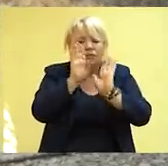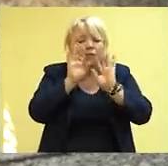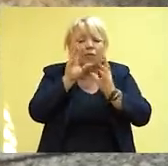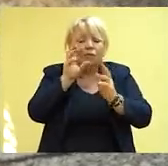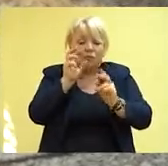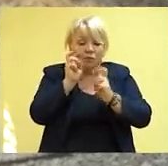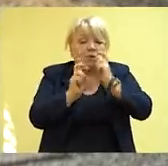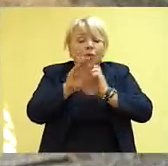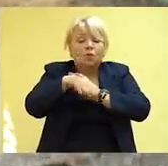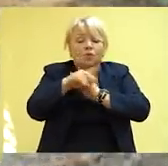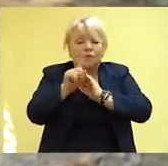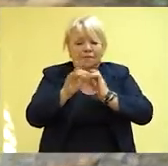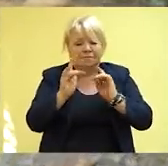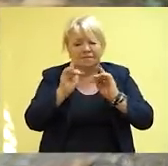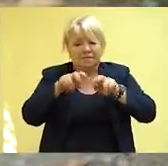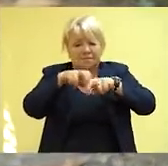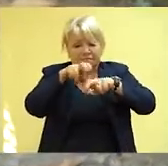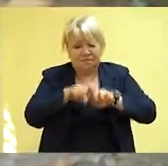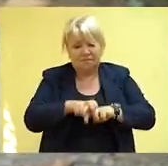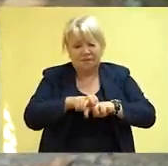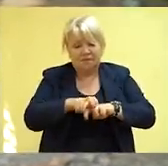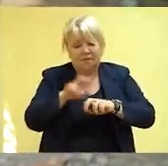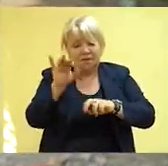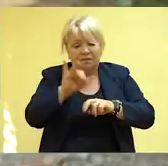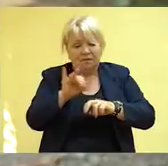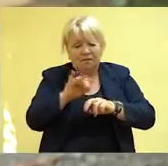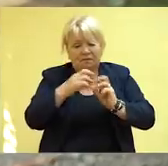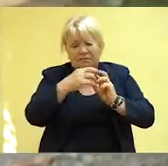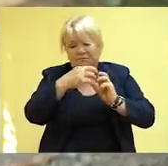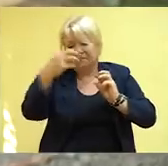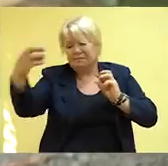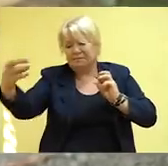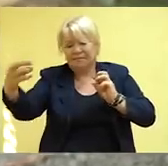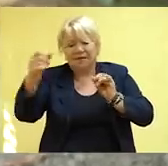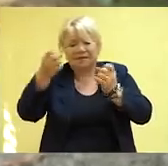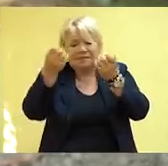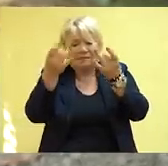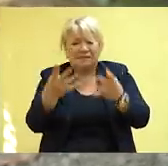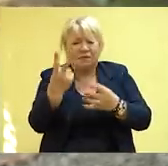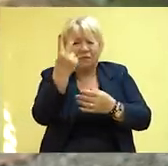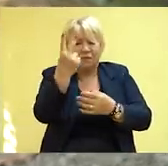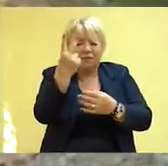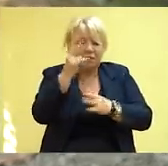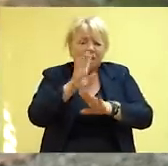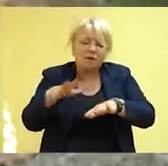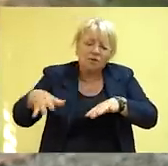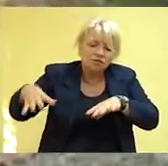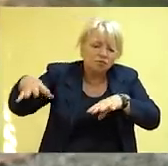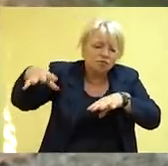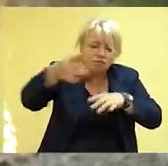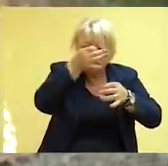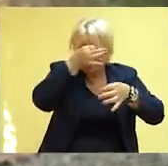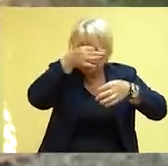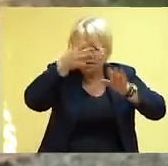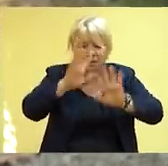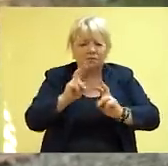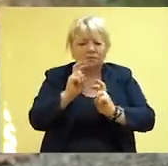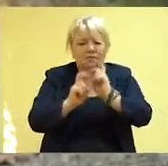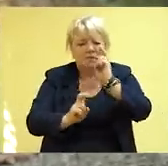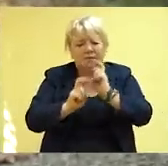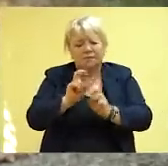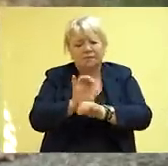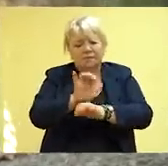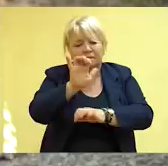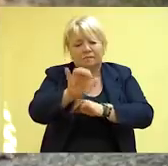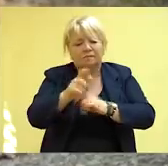გვიყენია ორიგინალი, სიდენიები და წინა დაკიდება ფონდში. ორი რაღაც არ გვიყენია. დანარჩენი ყველაფერი არის ქარხნ